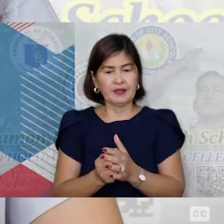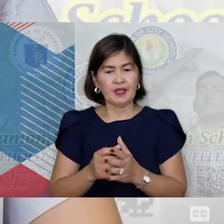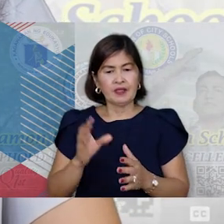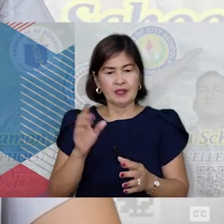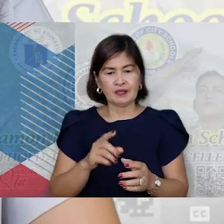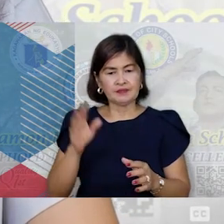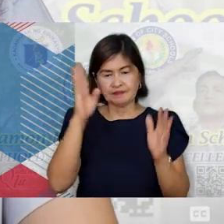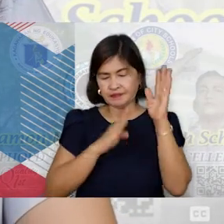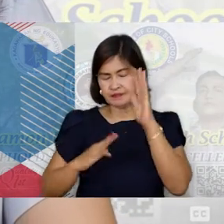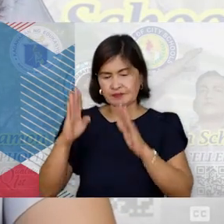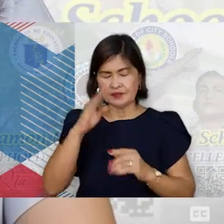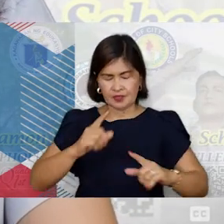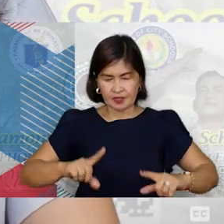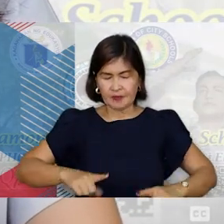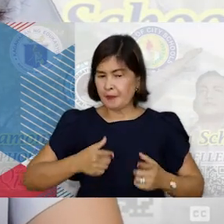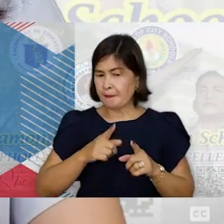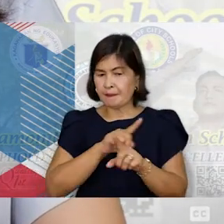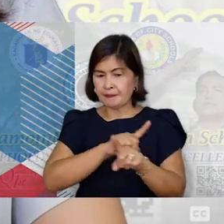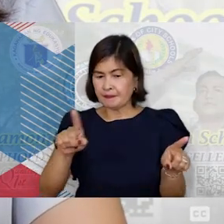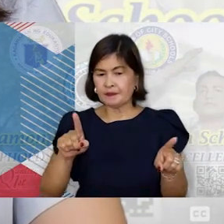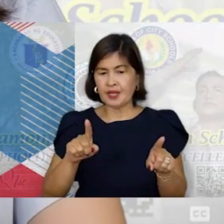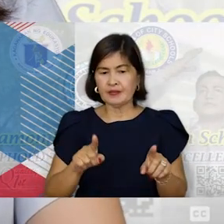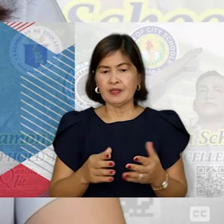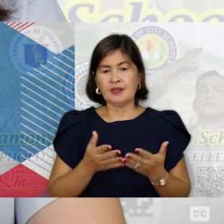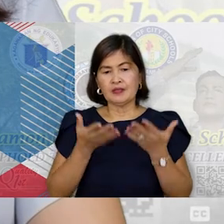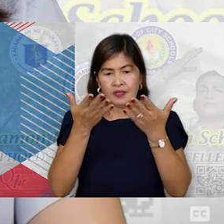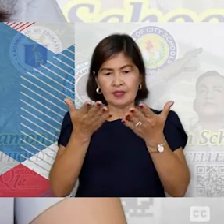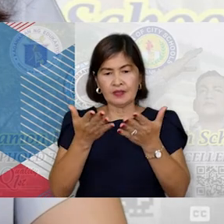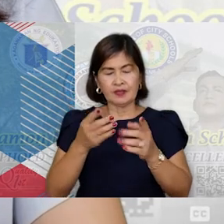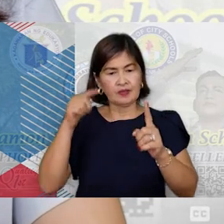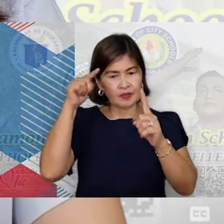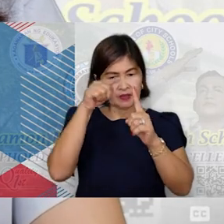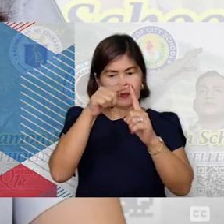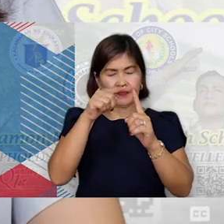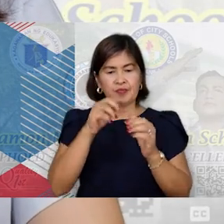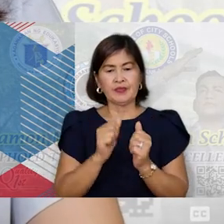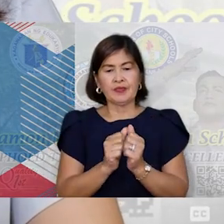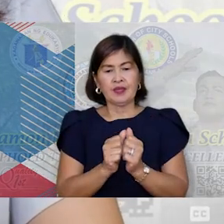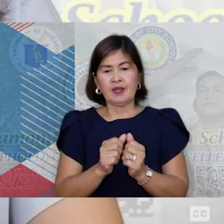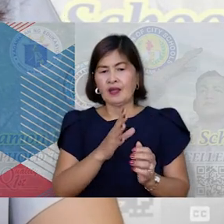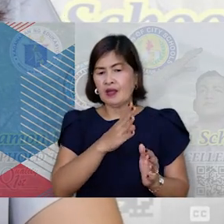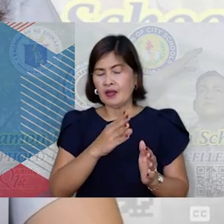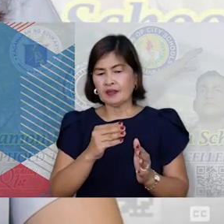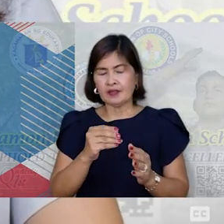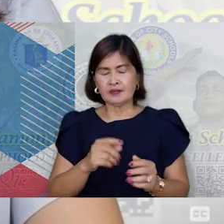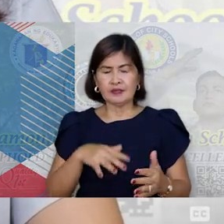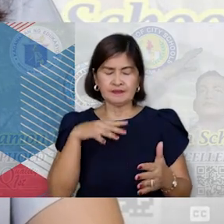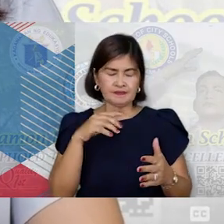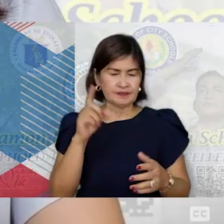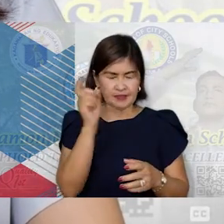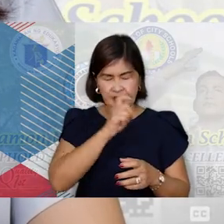unos ng buhay. Subalit, sa taglay nating determinasyon at sikhay sa